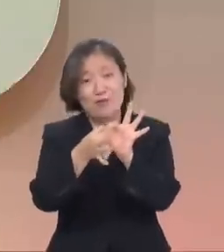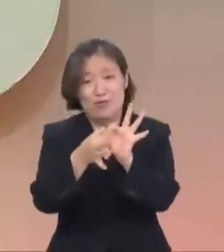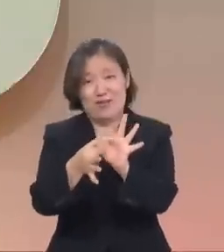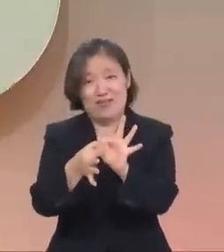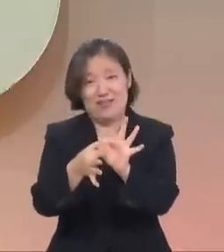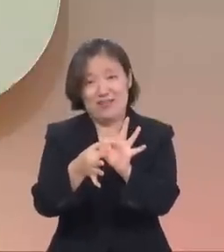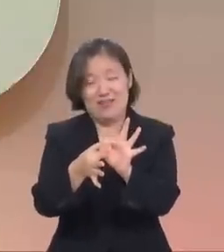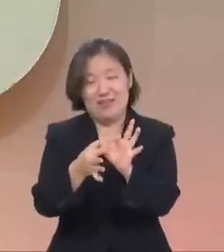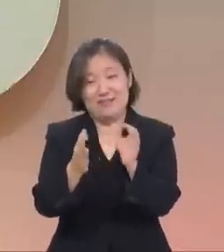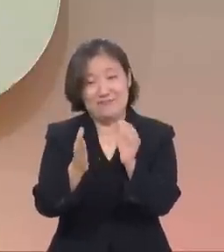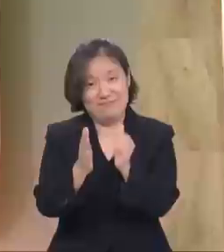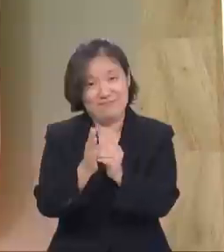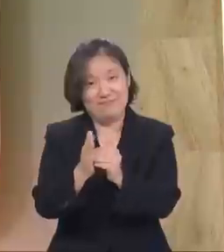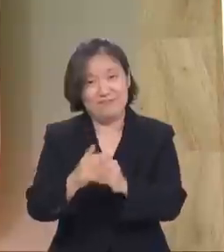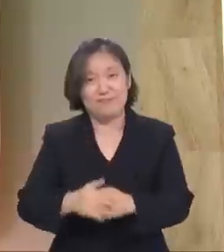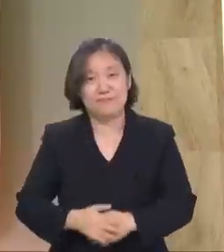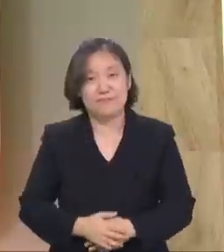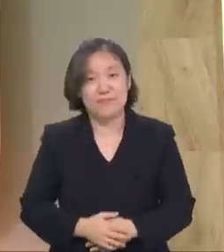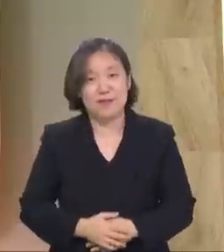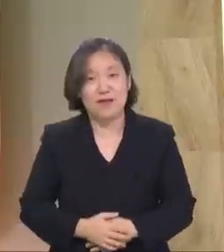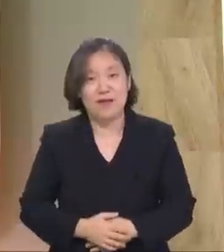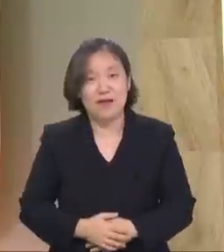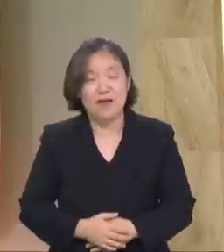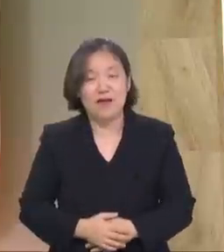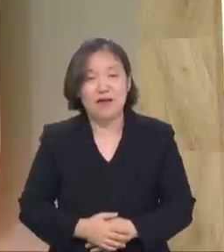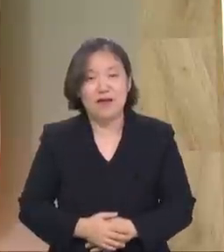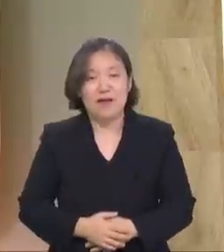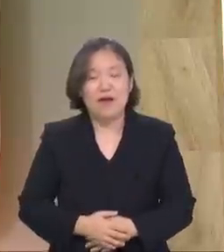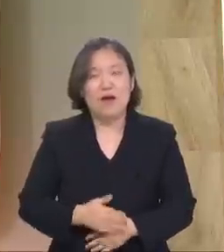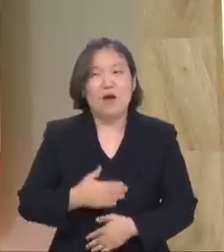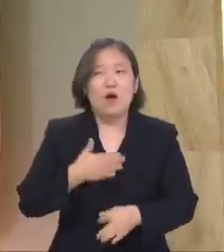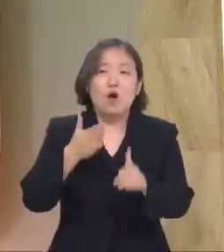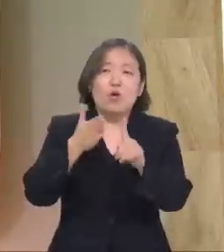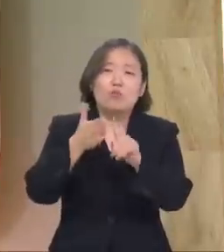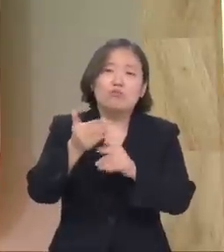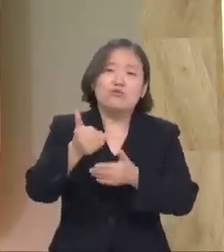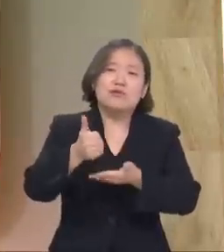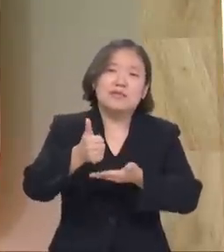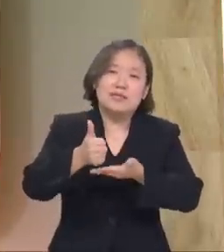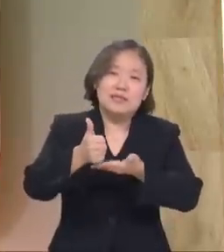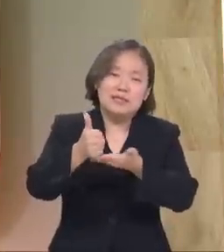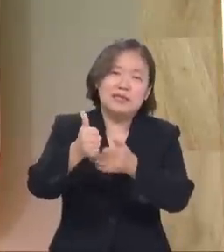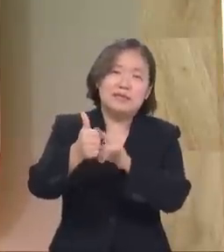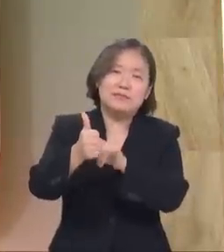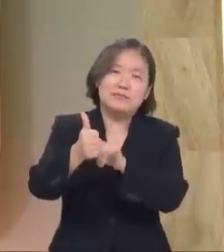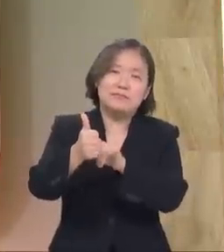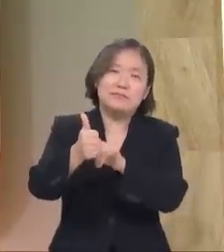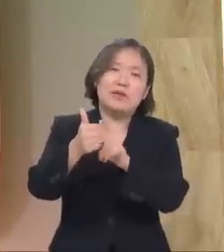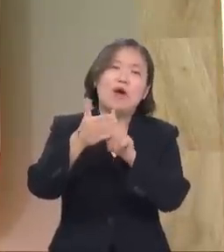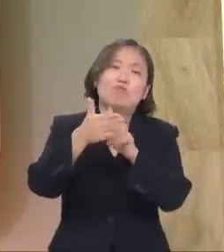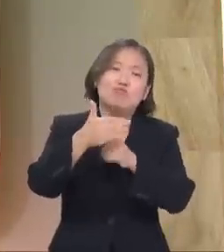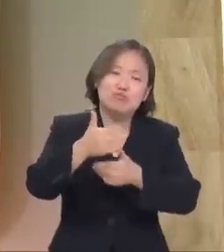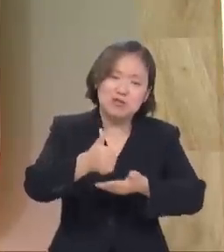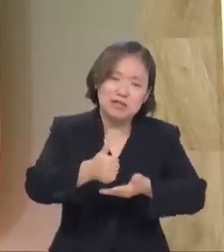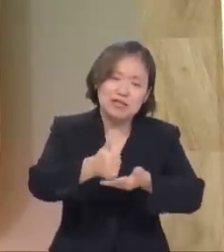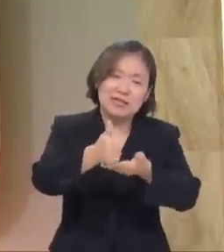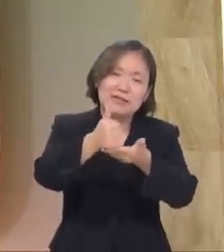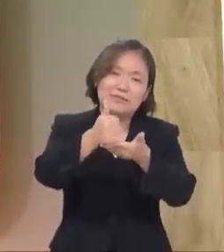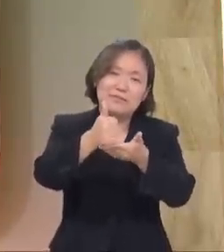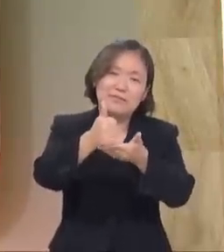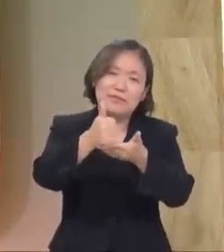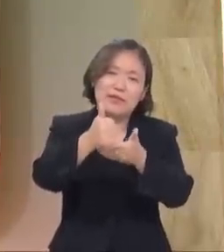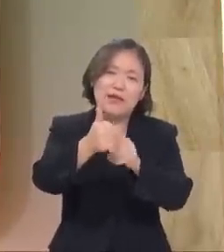올렸다고 합니다 부처님 부처님 부처님 부처님